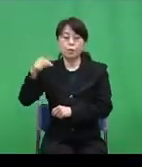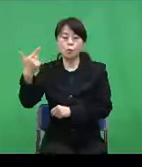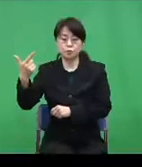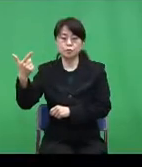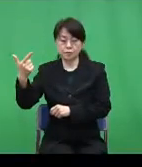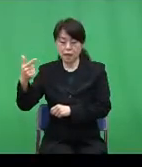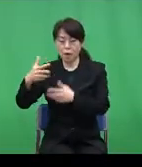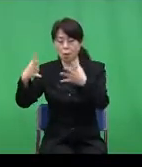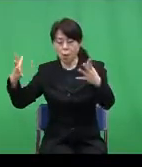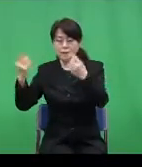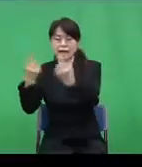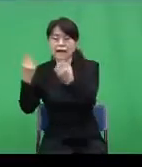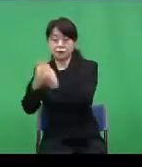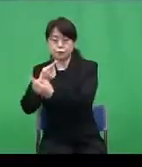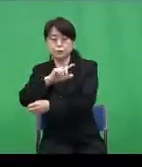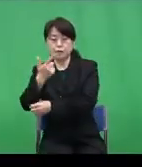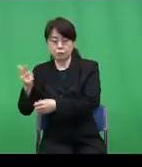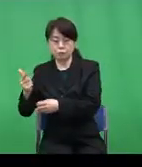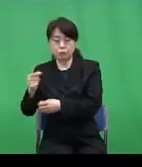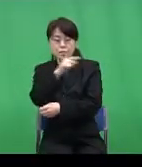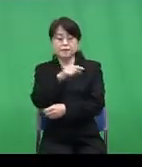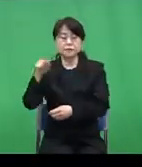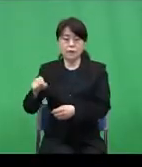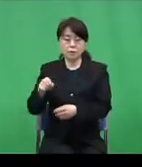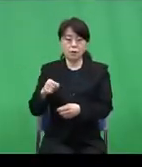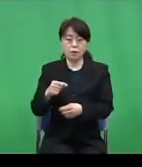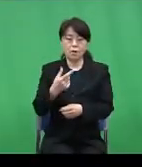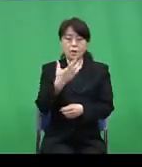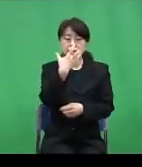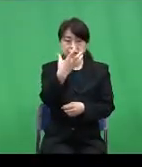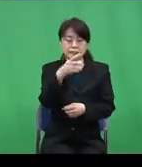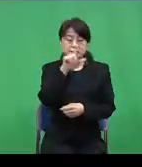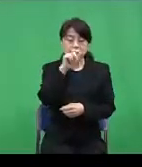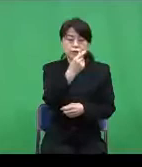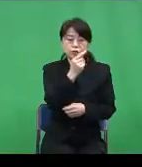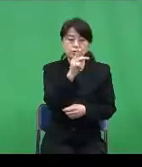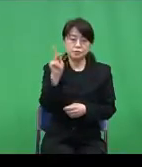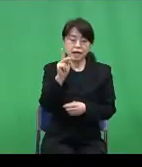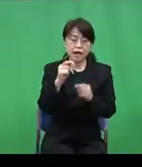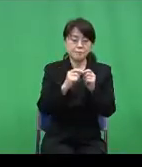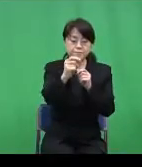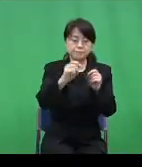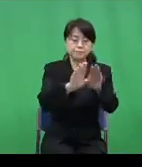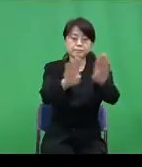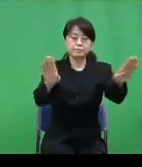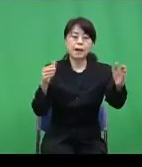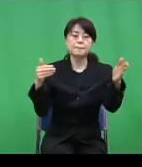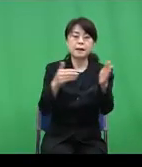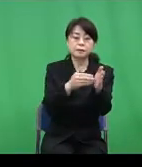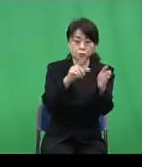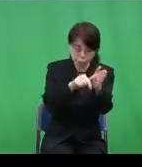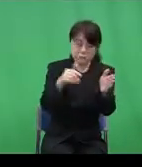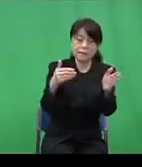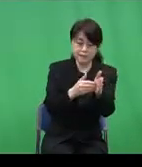にということだったかと思います。これの進捗と今後の進め方についてお聞きしたいというのが1点です。もう1点はすい